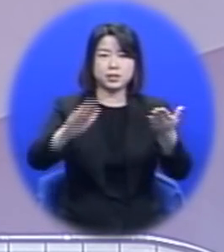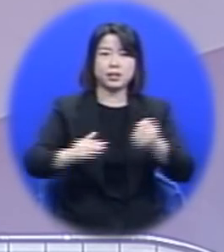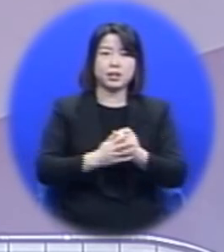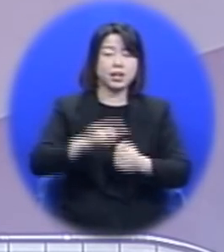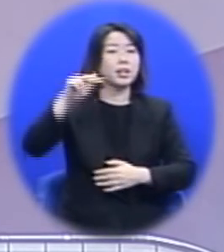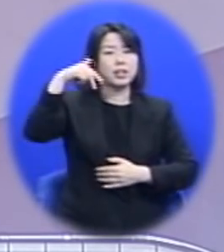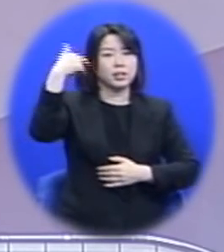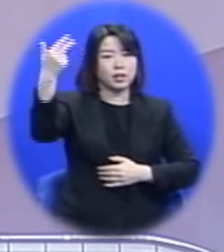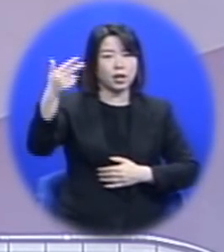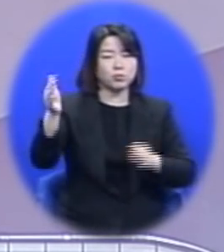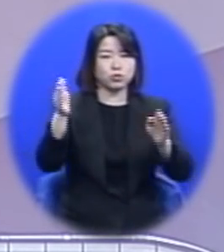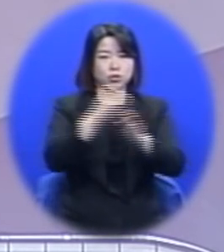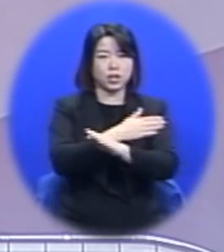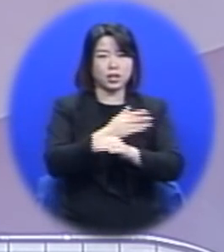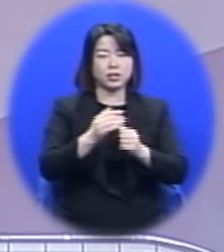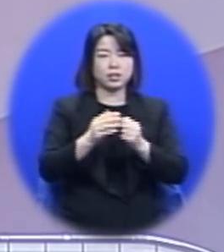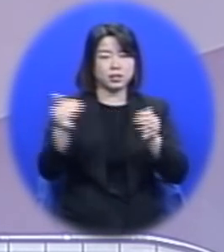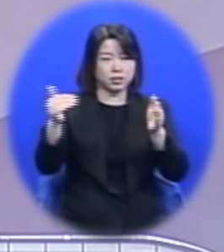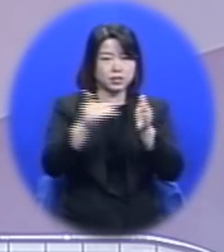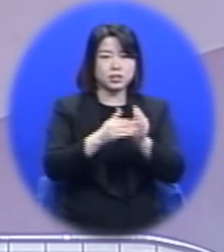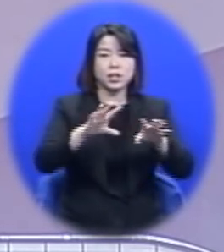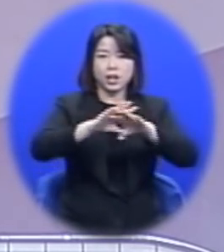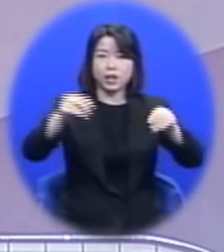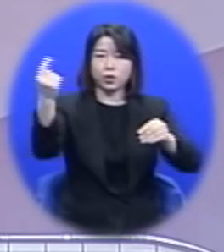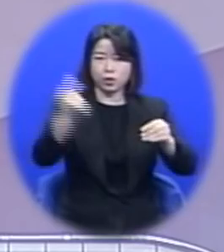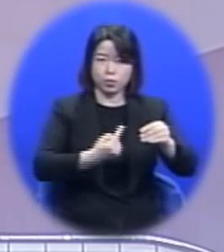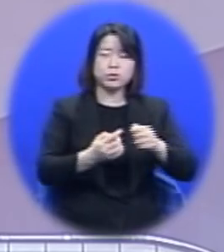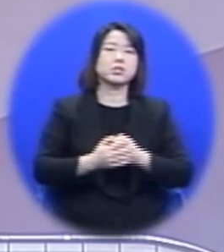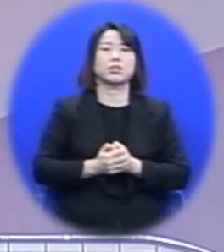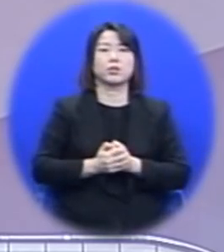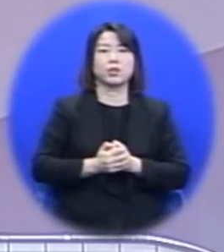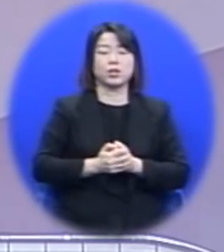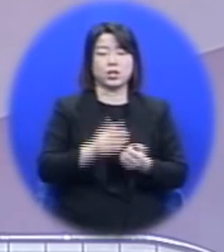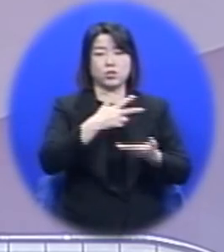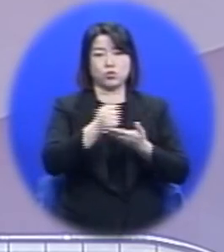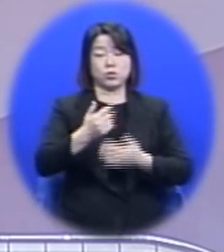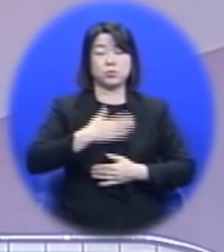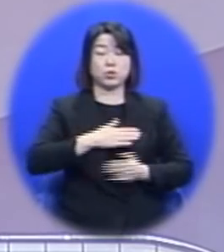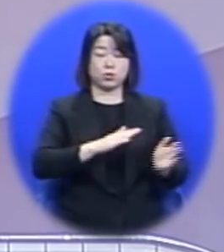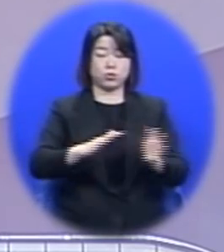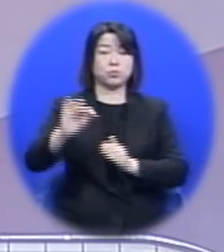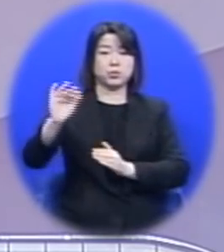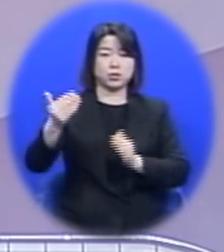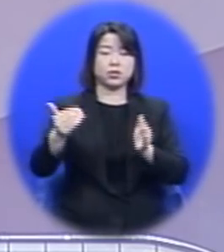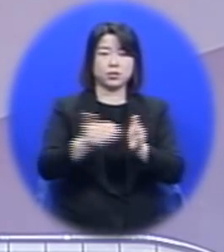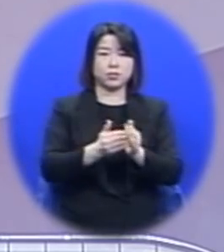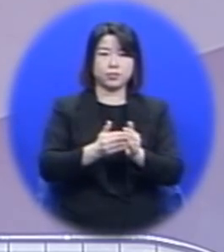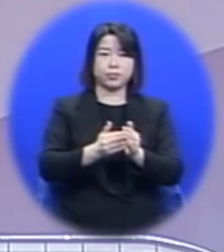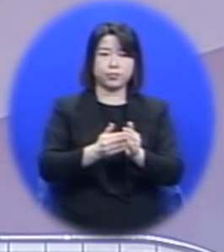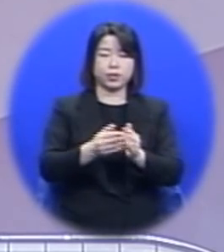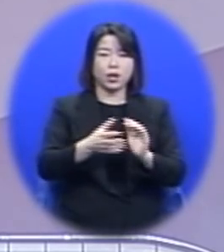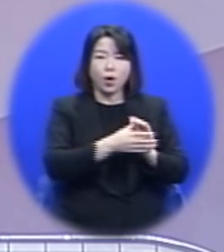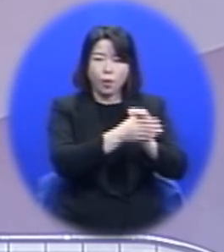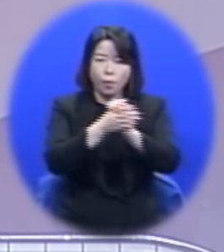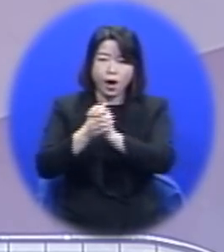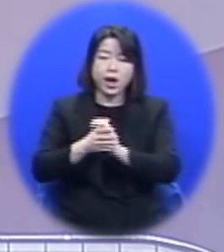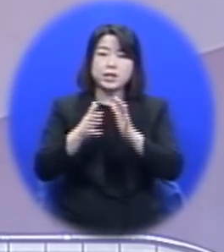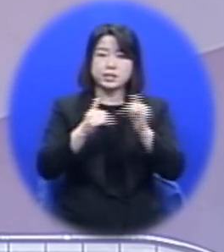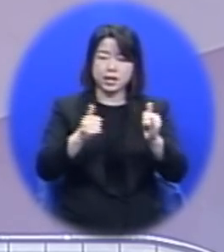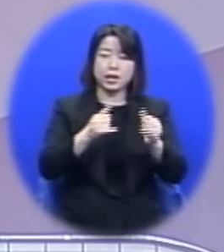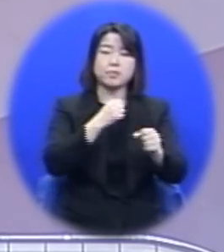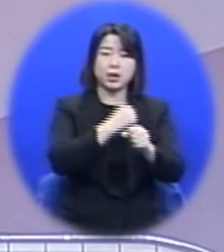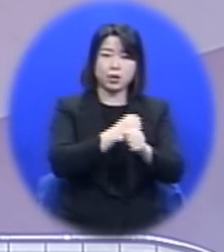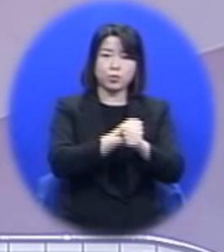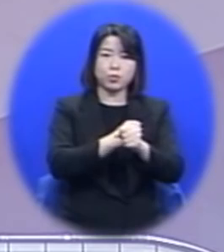다음 주까지 해결하고 오세요. 주님, 저 준비되었습니다. 화해할 사람 화해하고 끊을